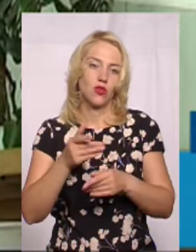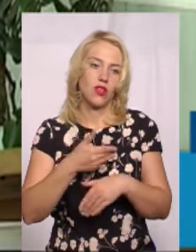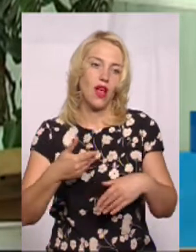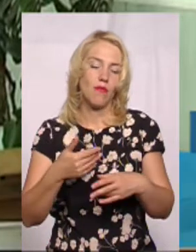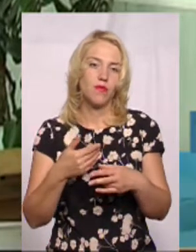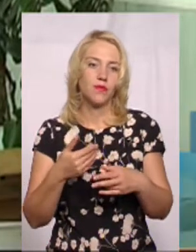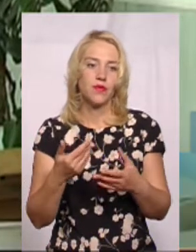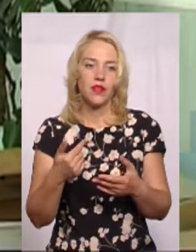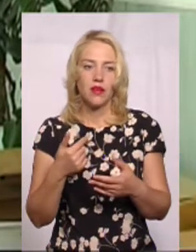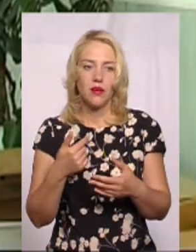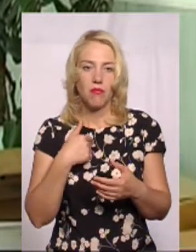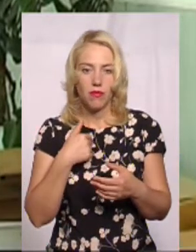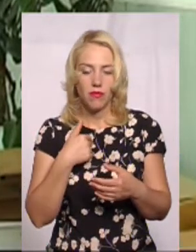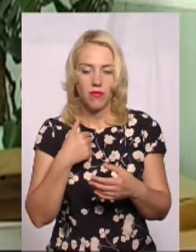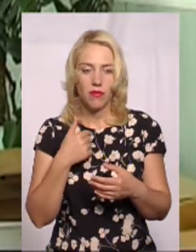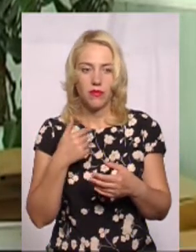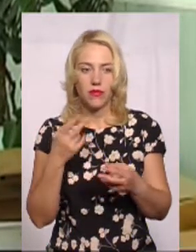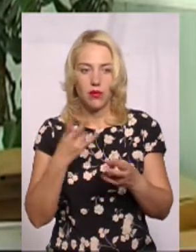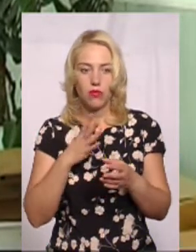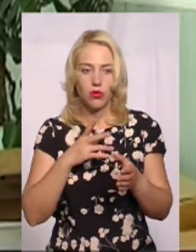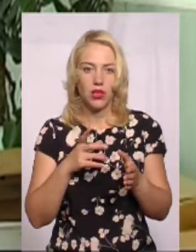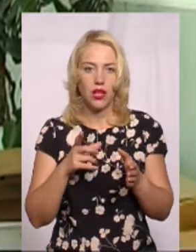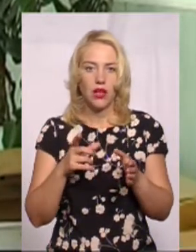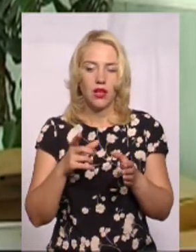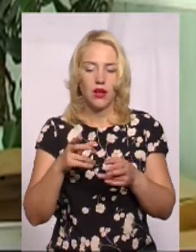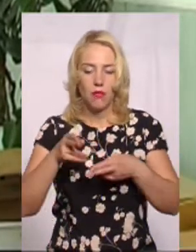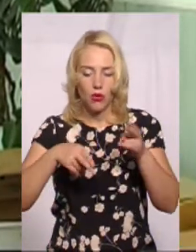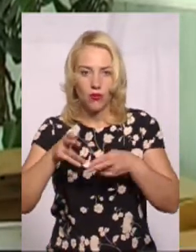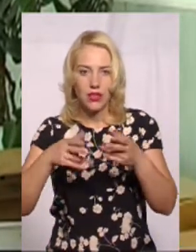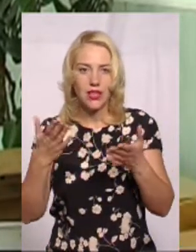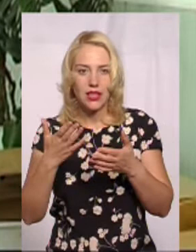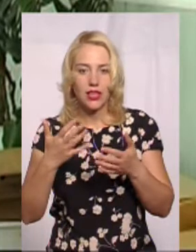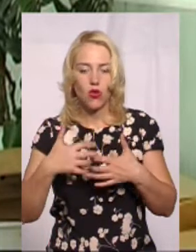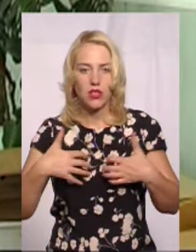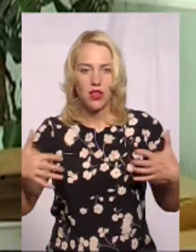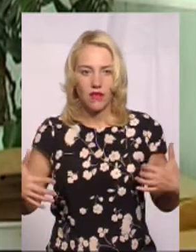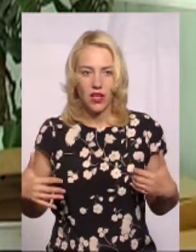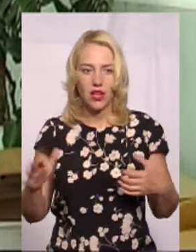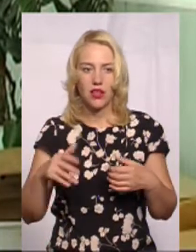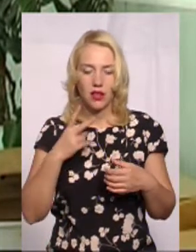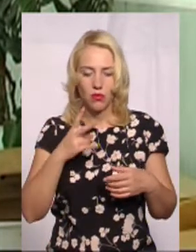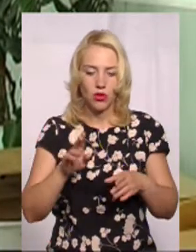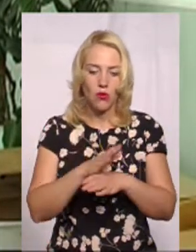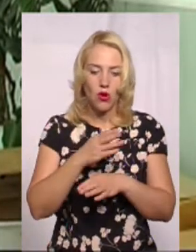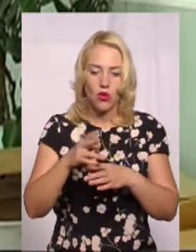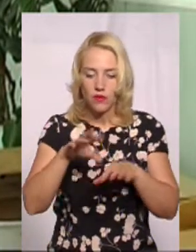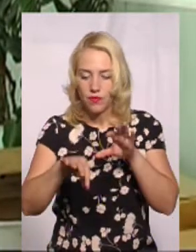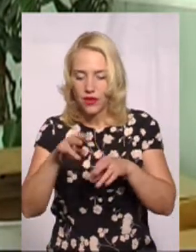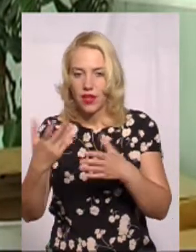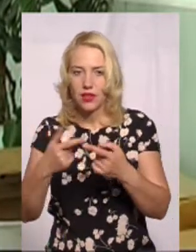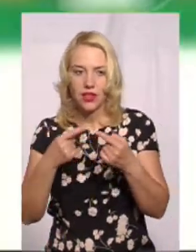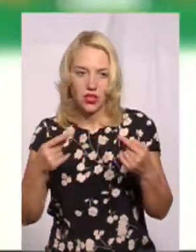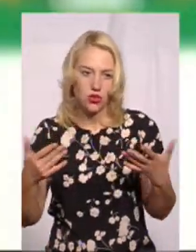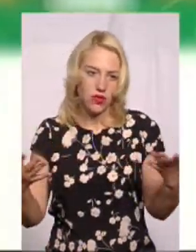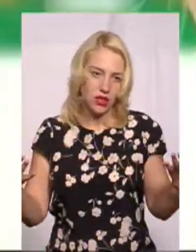ну не іноді, а нам доводилося препарувати деяких тварин, потім визначати методом титрування концентрацію деяких речовин і так